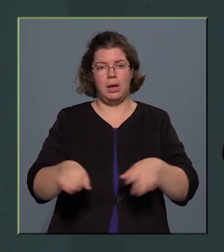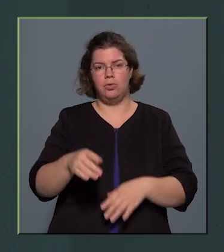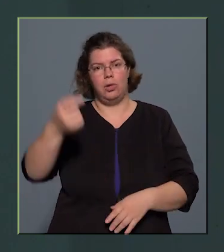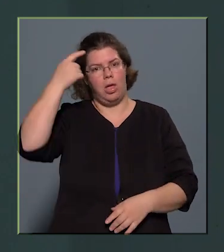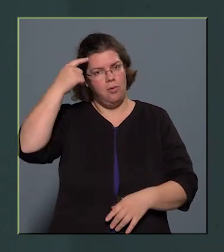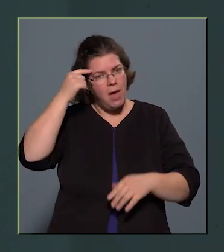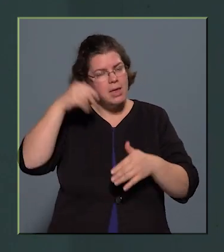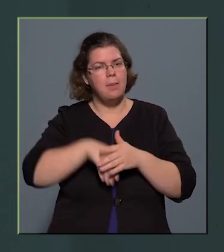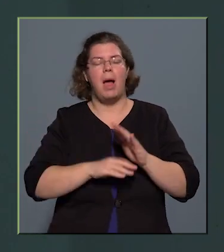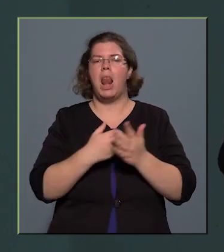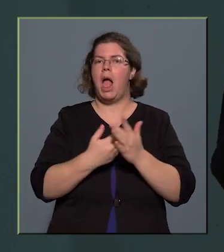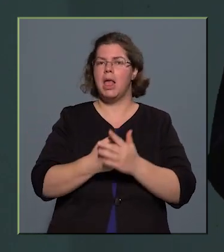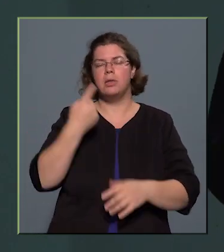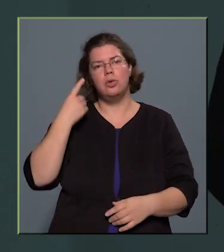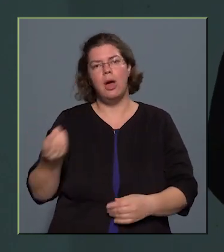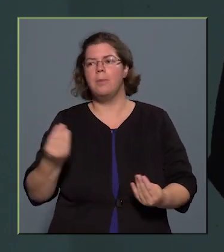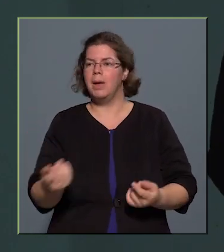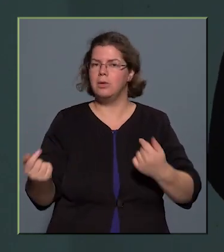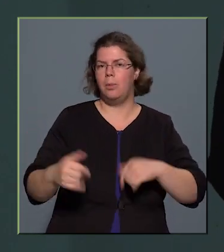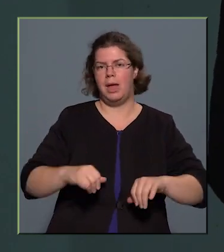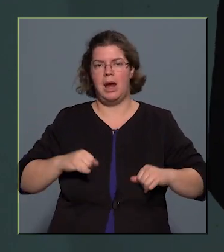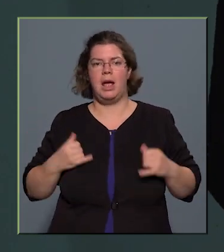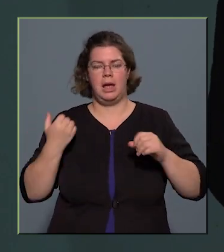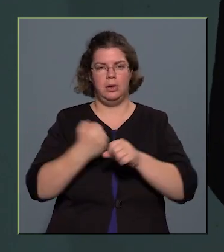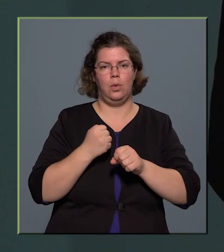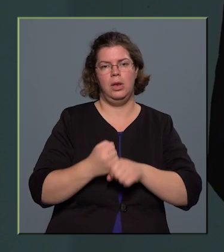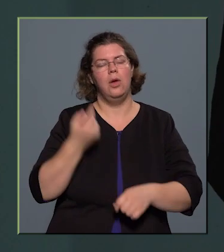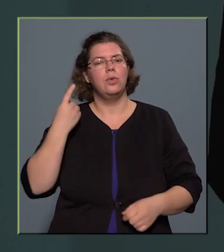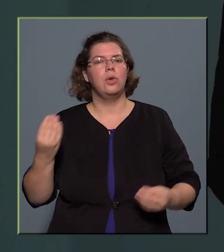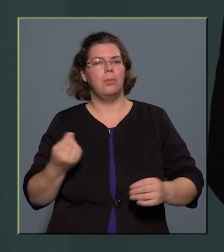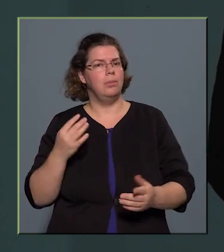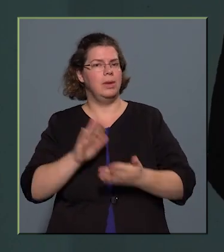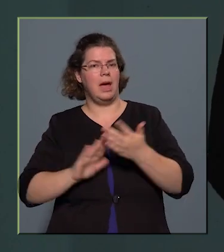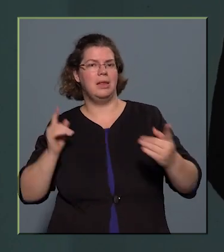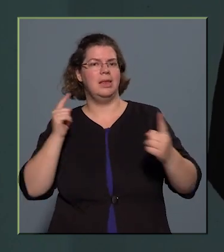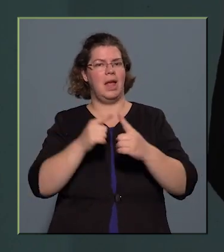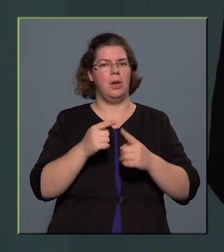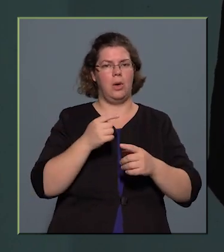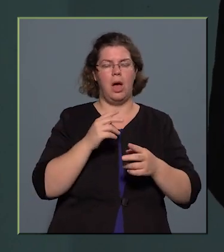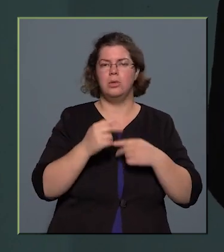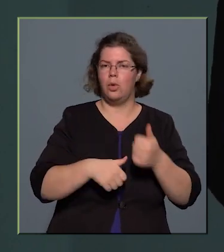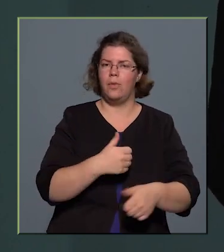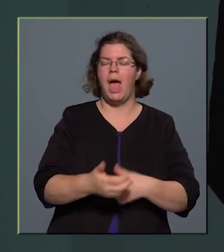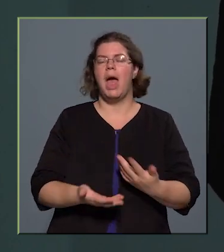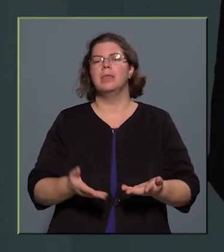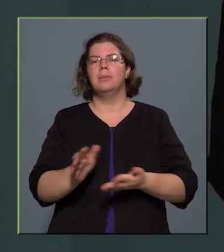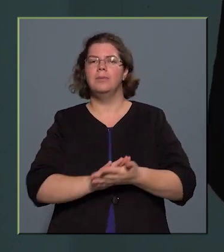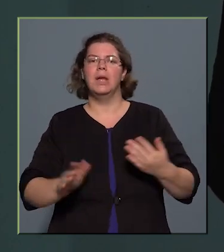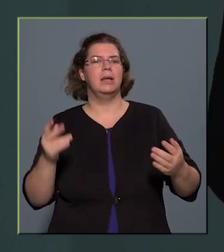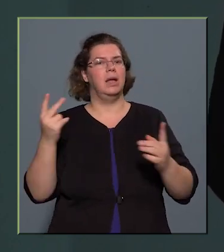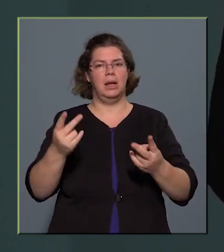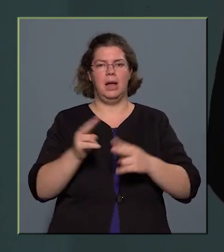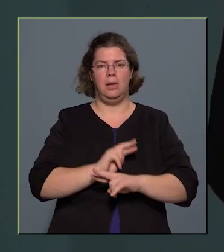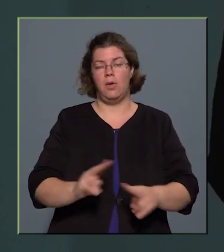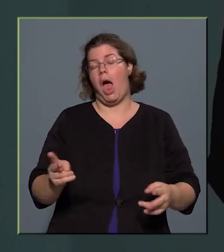ott, tudja, hogy miért jön be reggel dolgozni, és tudja, hogy milyen célokat követ, mik az értékei, és nyilván